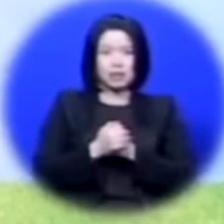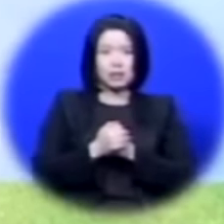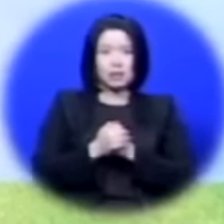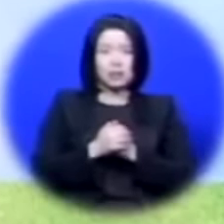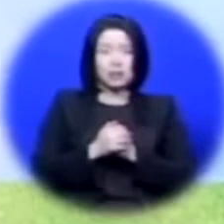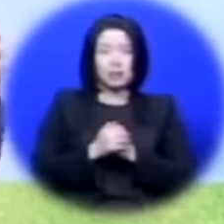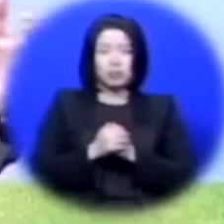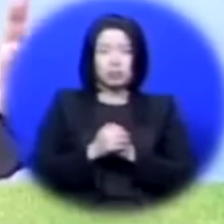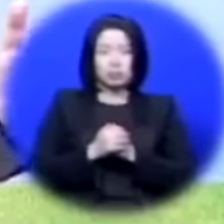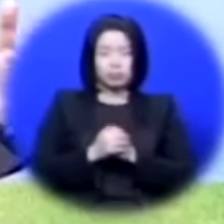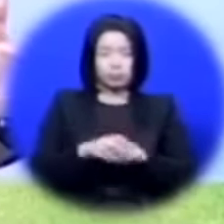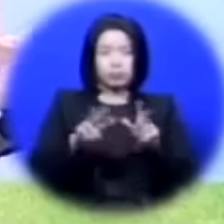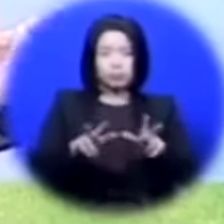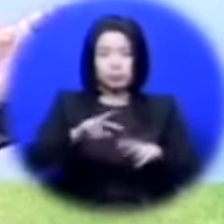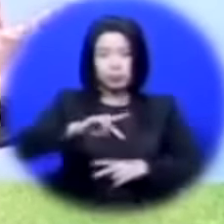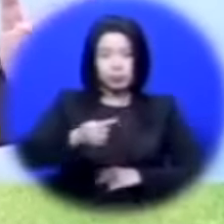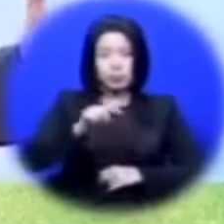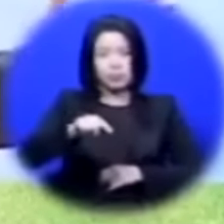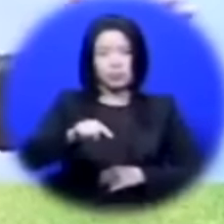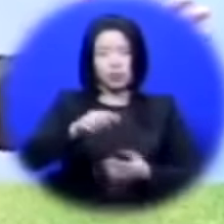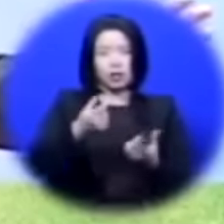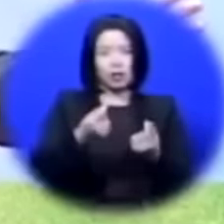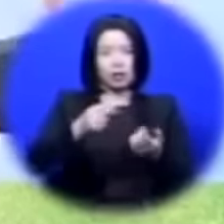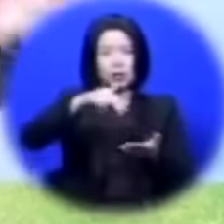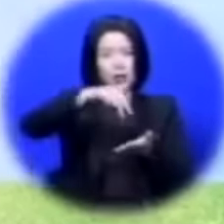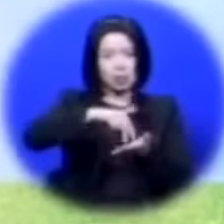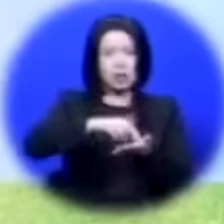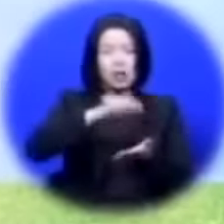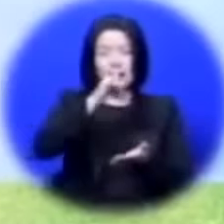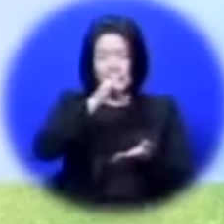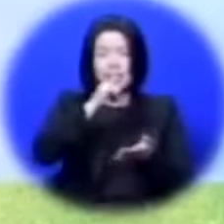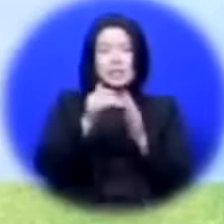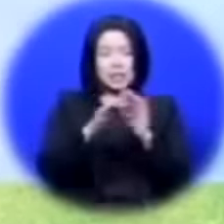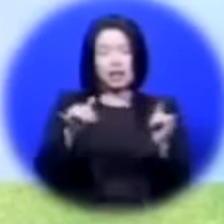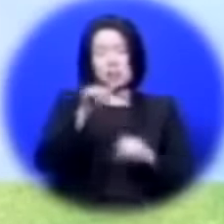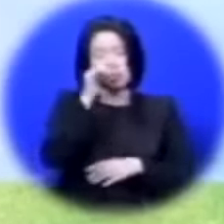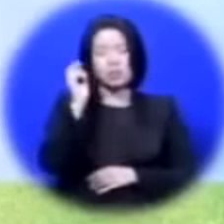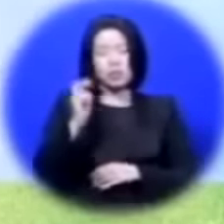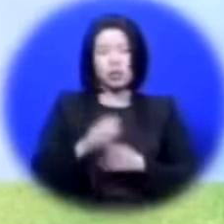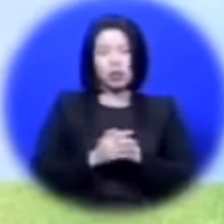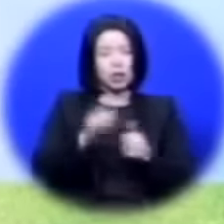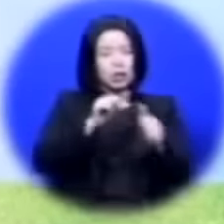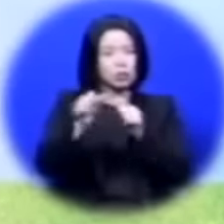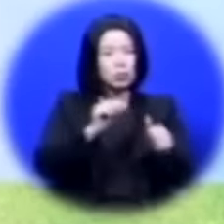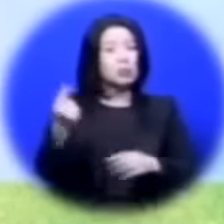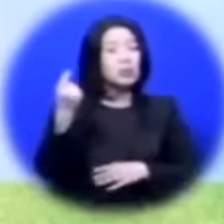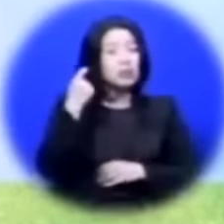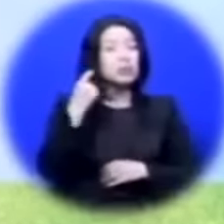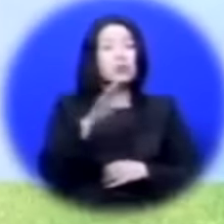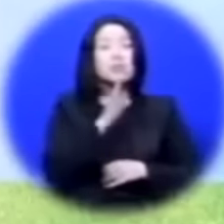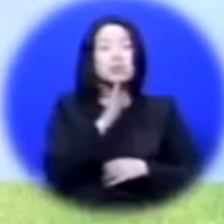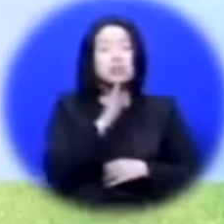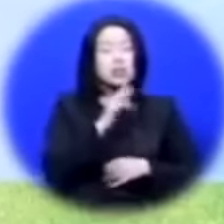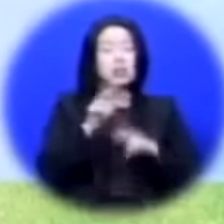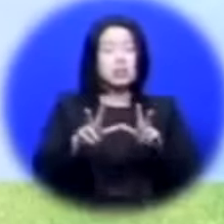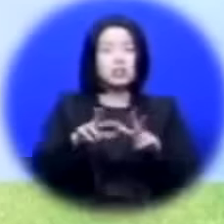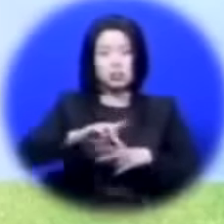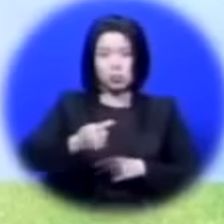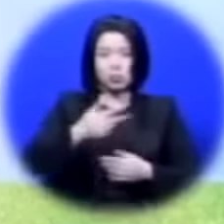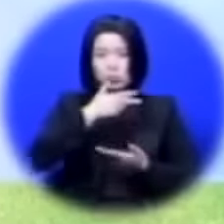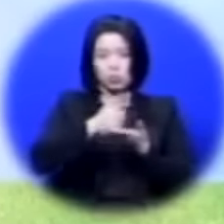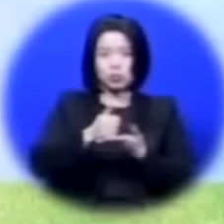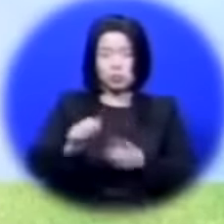않았어요 지금도 그런 형편에 있는 분들이 있을 겁니다 소문은 들었어요 지금도 주님은